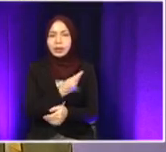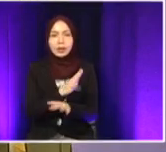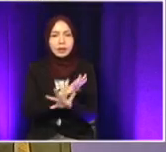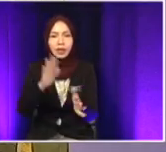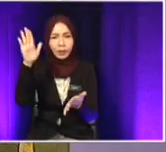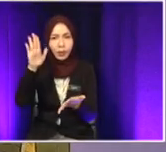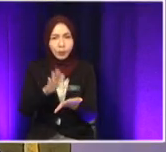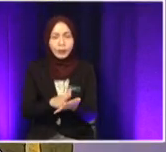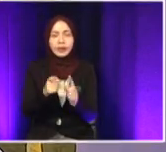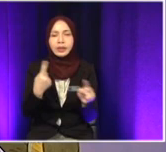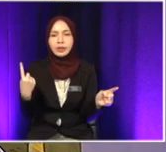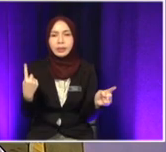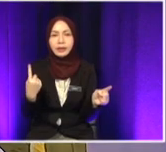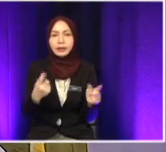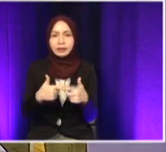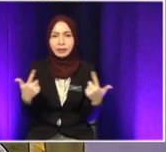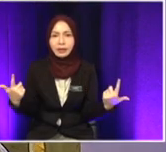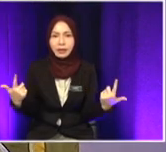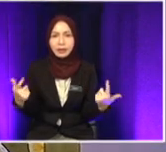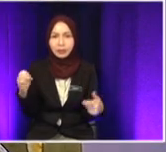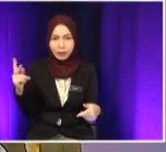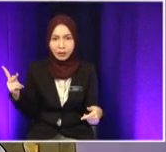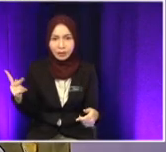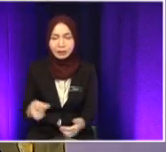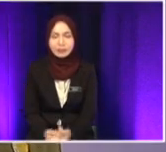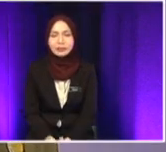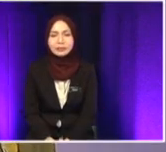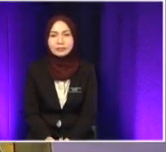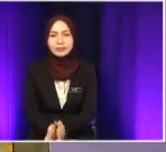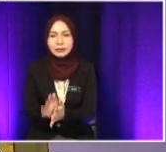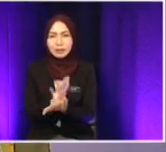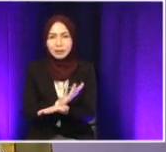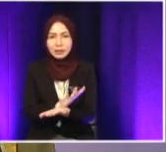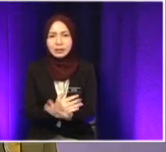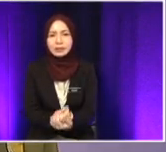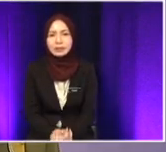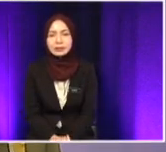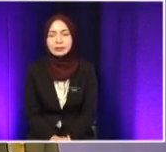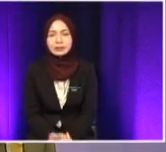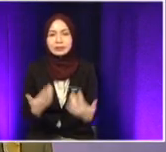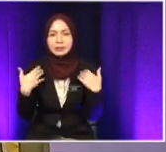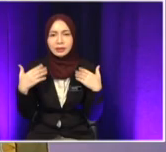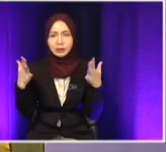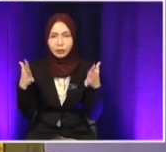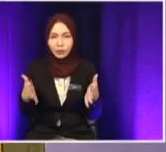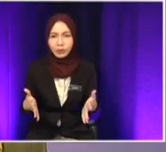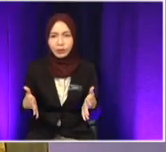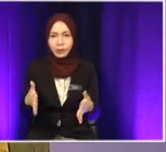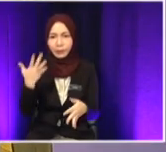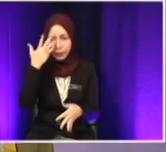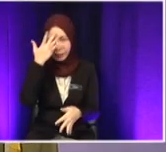aku pernah tulis aja ah kan ada orang dia pandai mereka ataupun